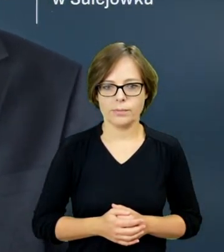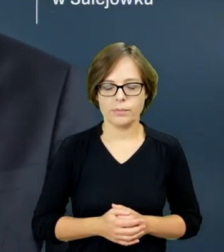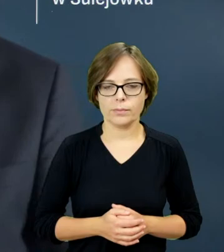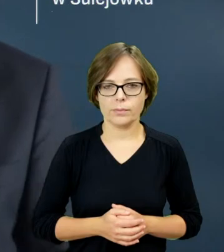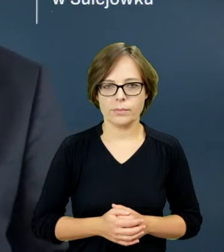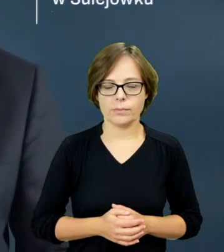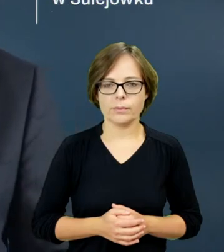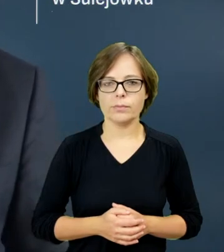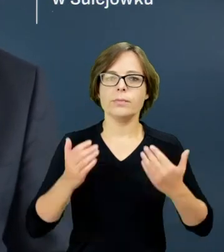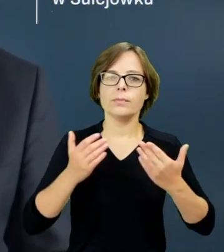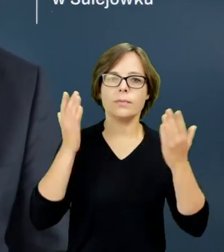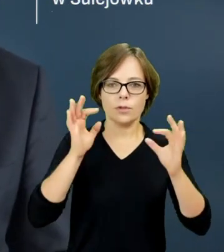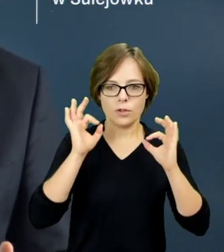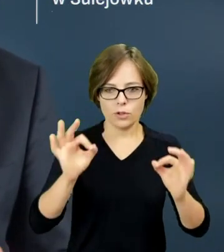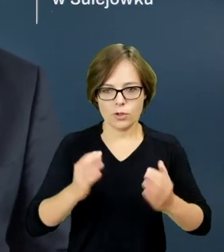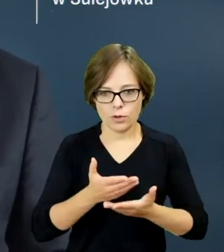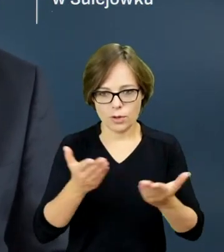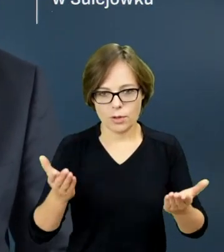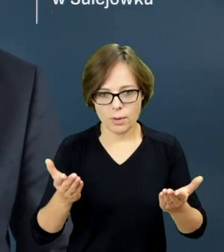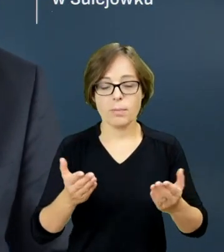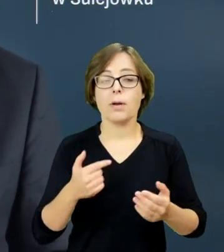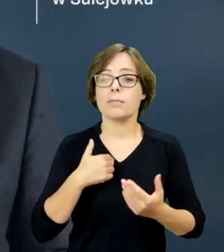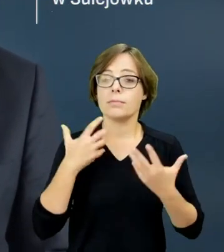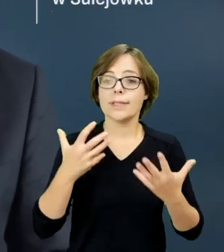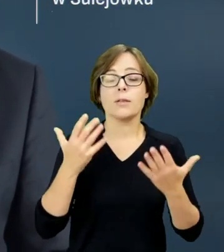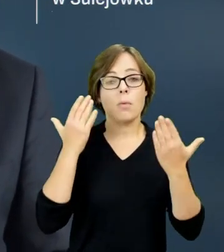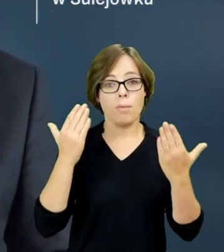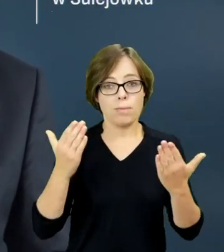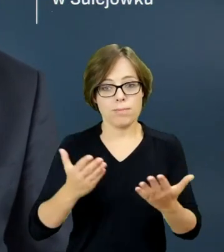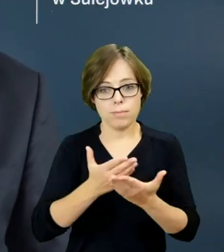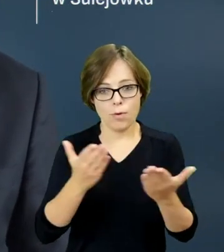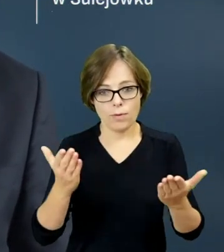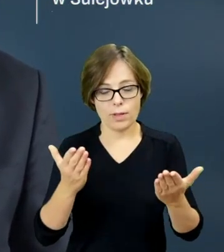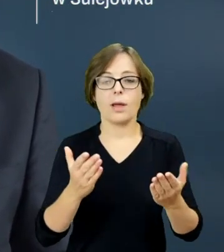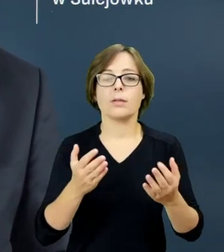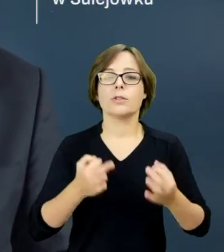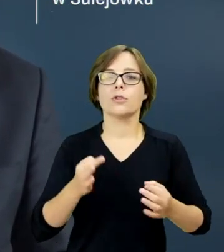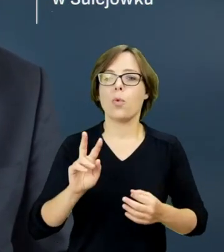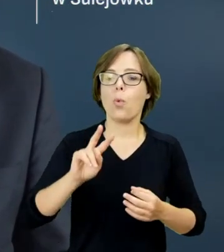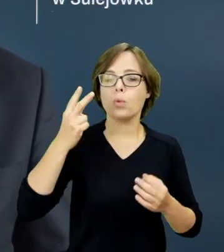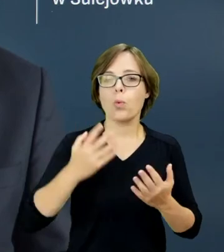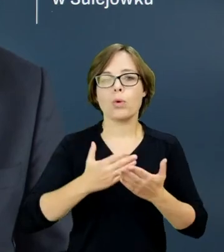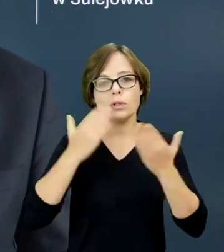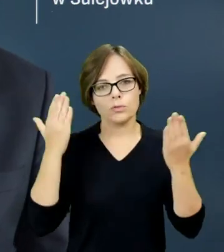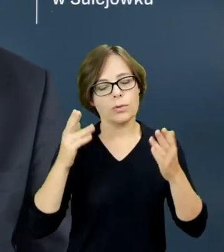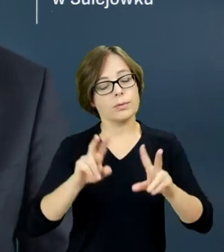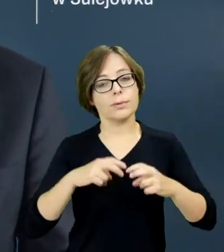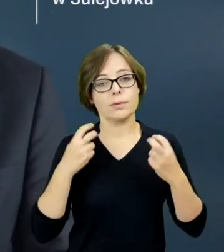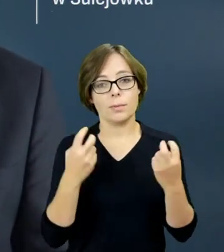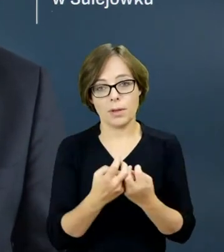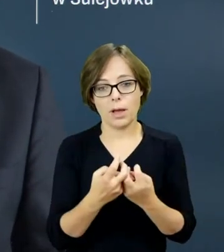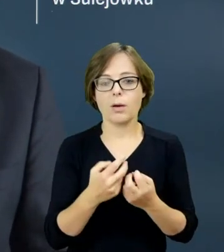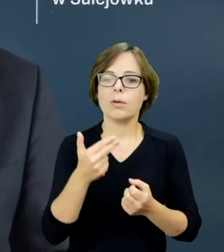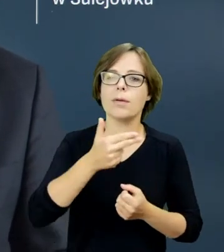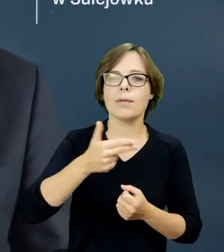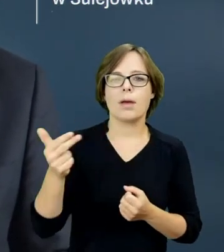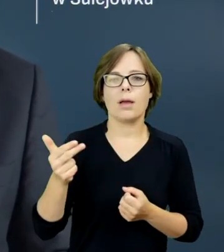Dzień dobry Państwu. Chciałem Państwa powitać na drugim dniu seminarium